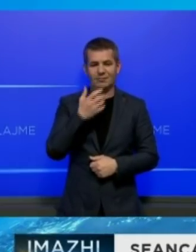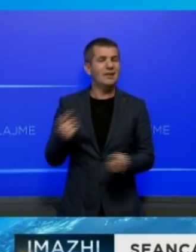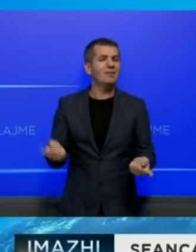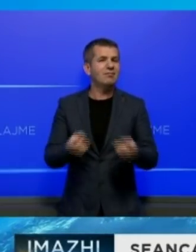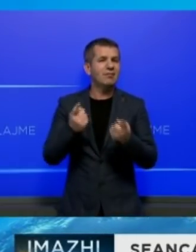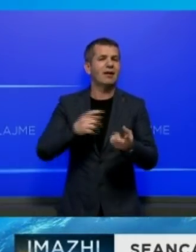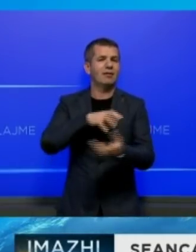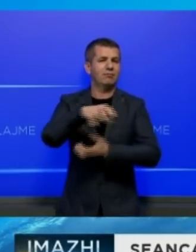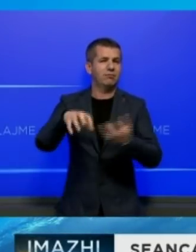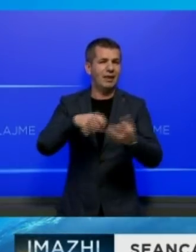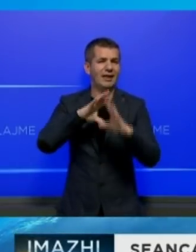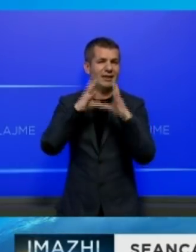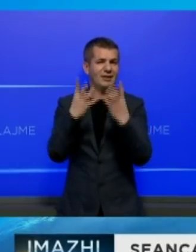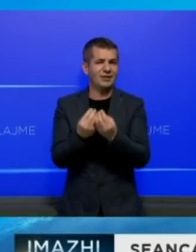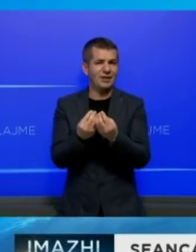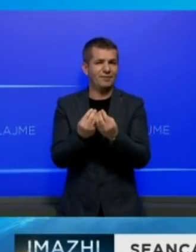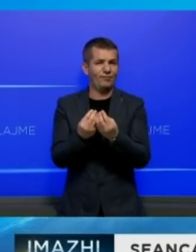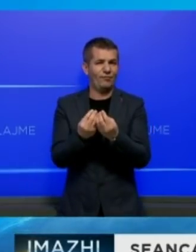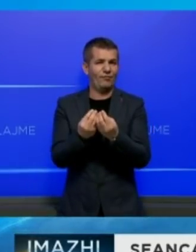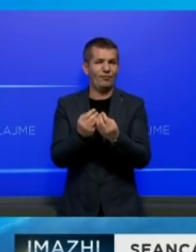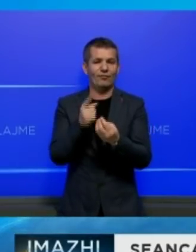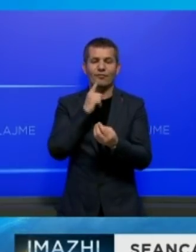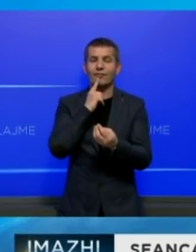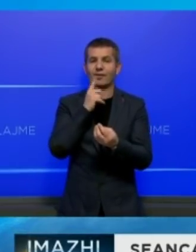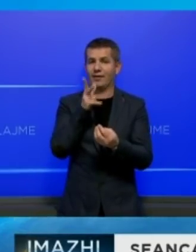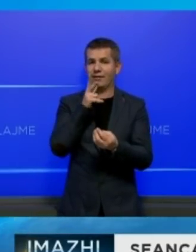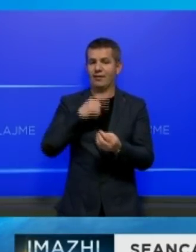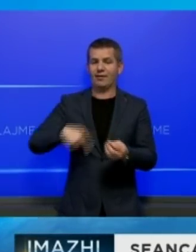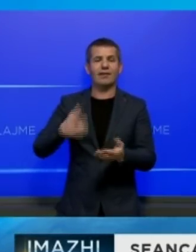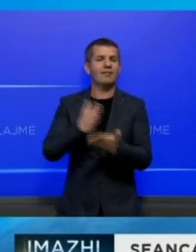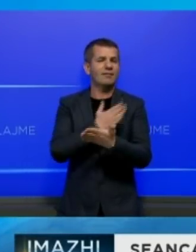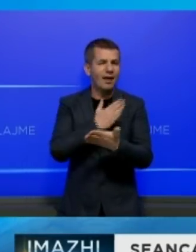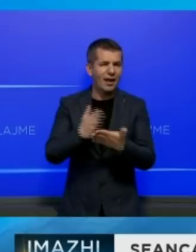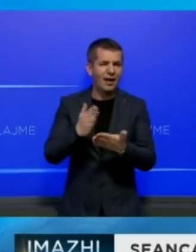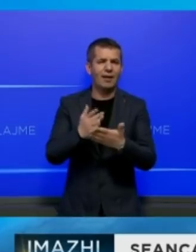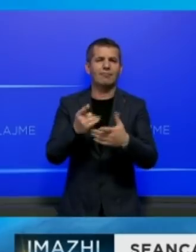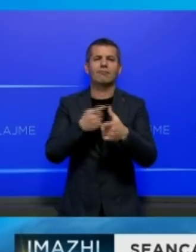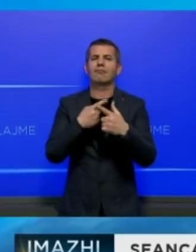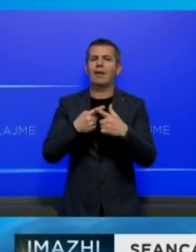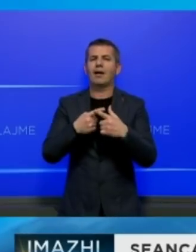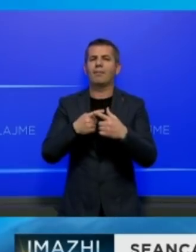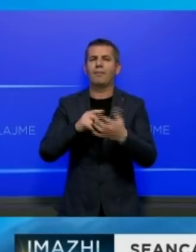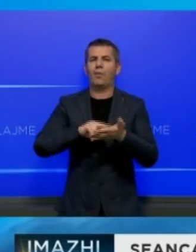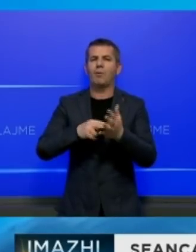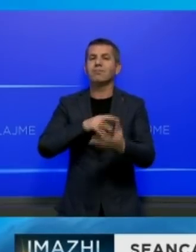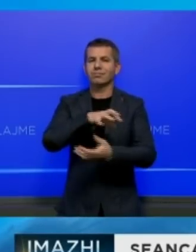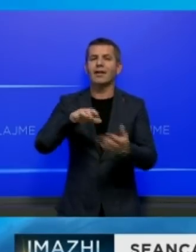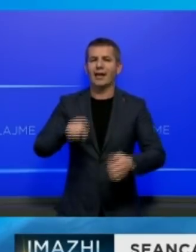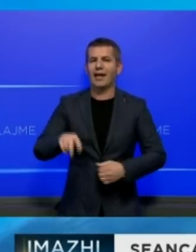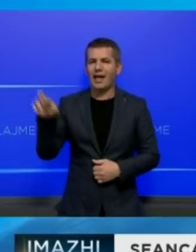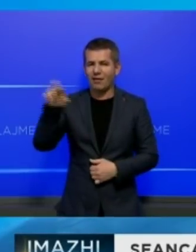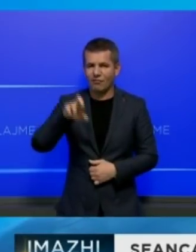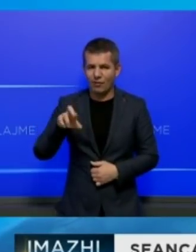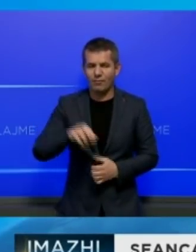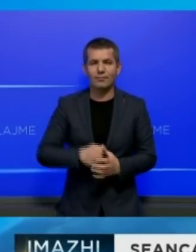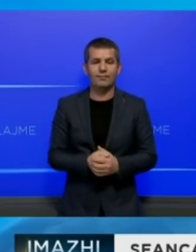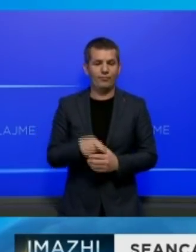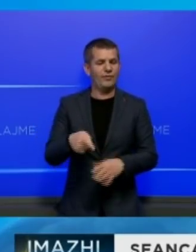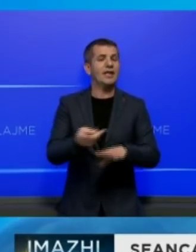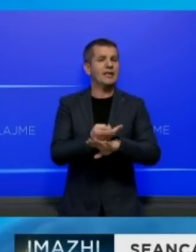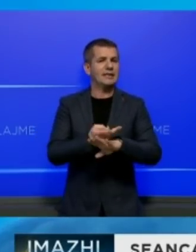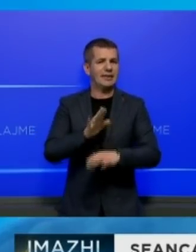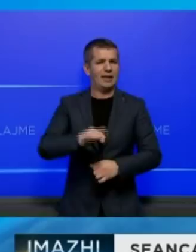dhe analogjive të paqëndrueshme për të nxitur ndarje e konflikte në Evropë. Pavarësia e